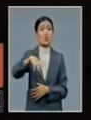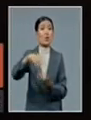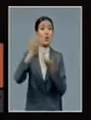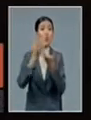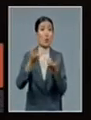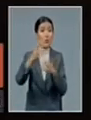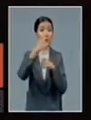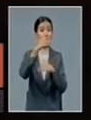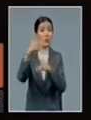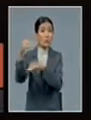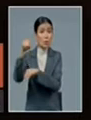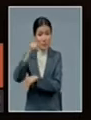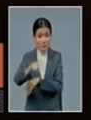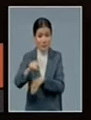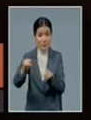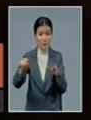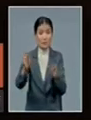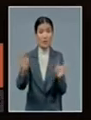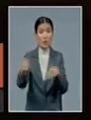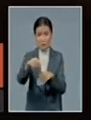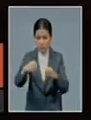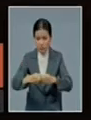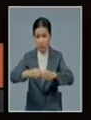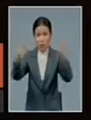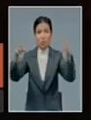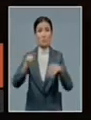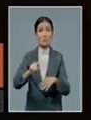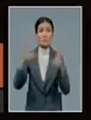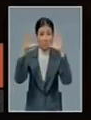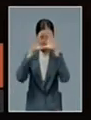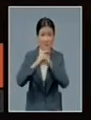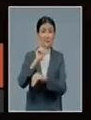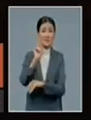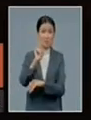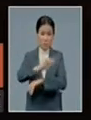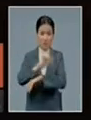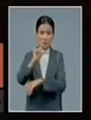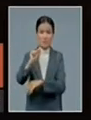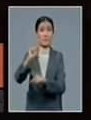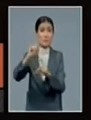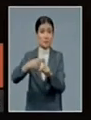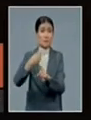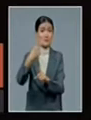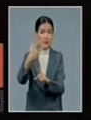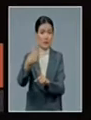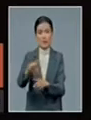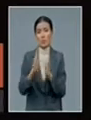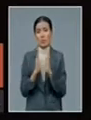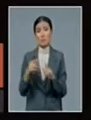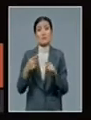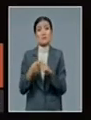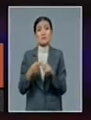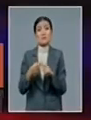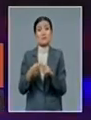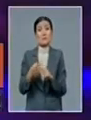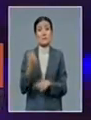ที่เมืองซานแอนโตนิโอรัฐเท็กซัสนะคะเกิดเหตุหลังเที่ยงคืนของวันที่20มีนาคมตามเวลาท้องถิ่นมีผู้บาดเจ็บซึ่งเป็นพนักงานของ